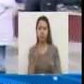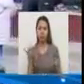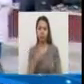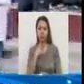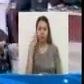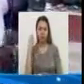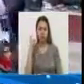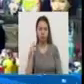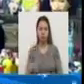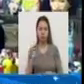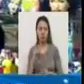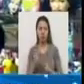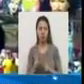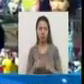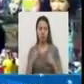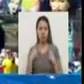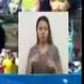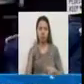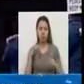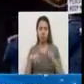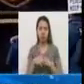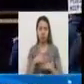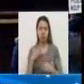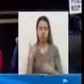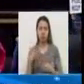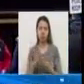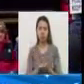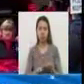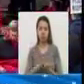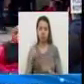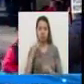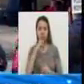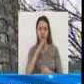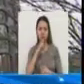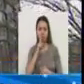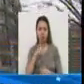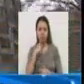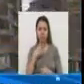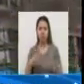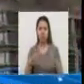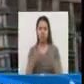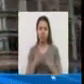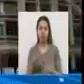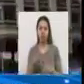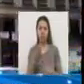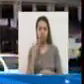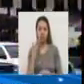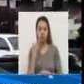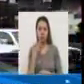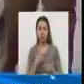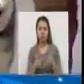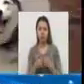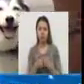деді президент. Бірақ бұл өзге елдер сырт қалып ештеңеге ықпал ете алмайды дегенді білдірмейді. Жұмыла көтерген жүк жеңіл деген ұранды